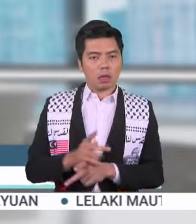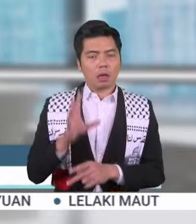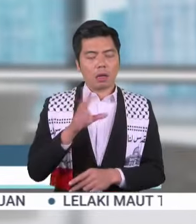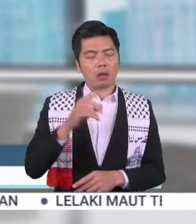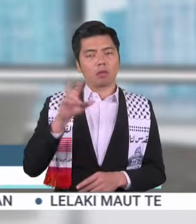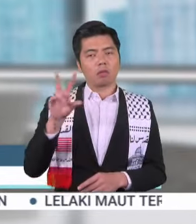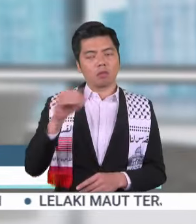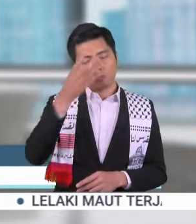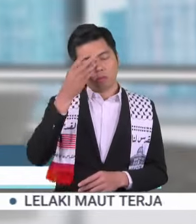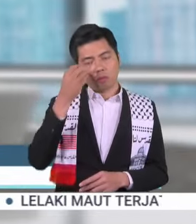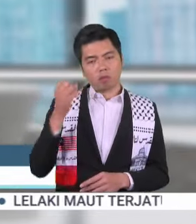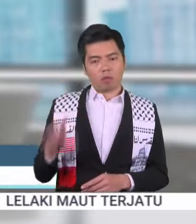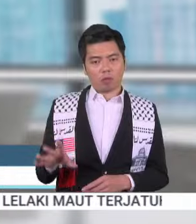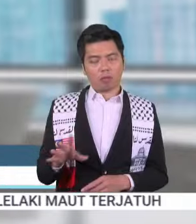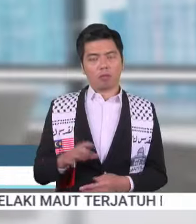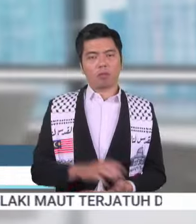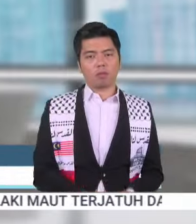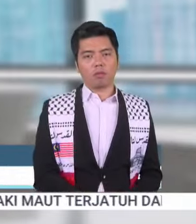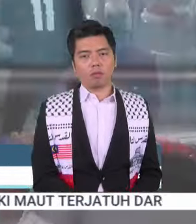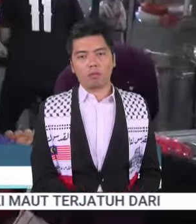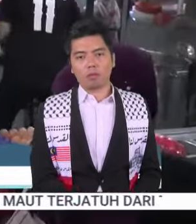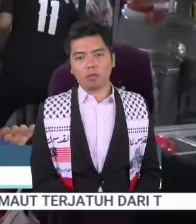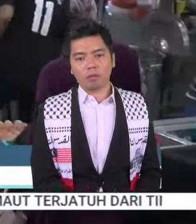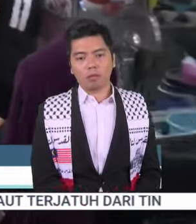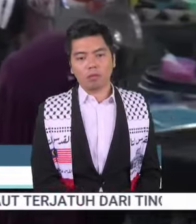terpinggir dari arus pembangunan negara.